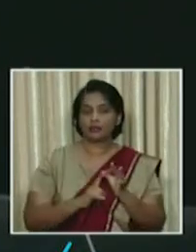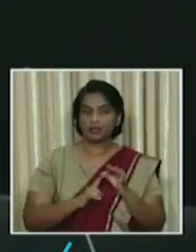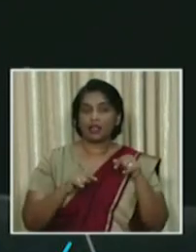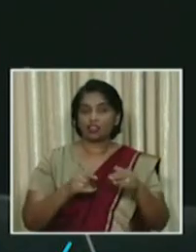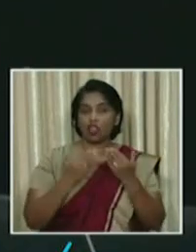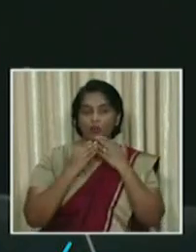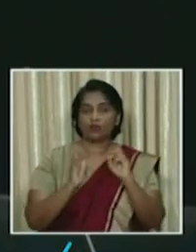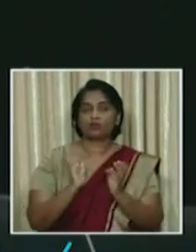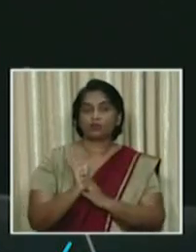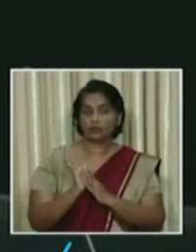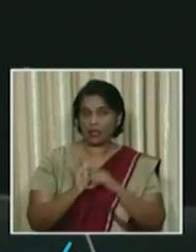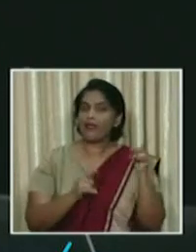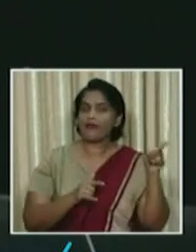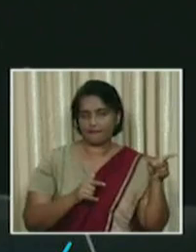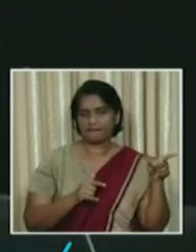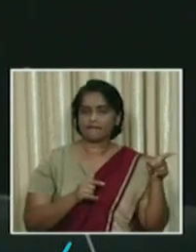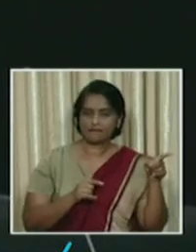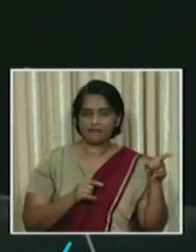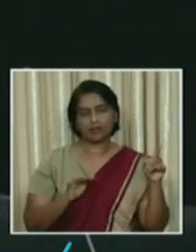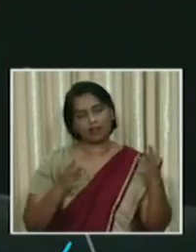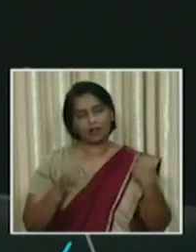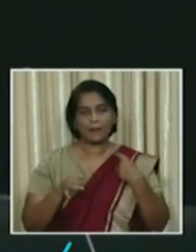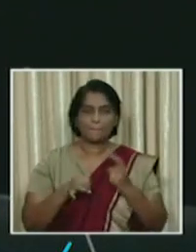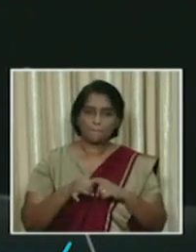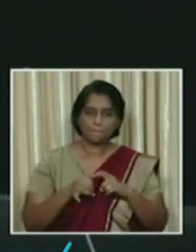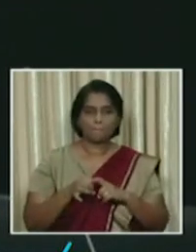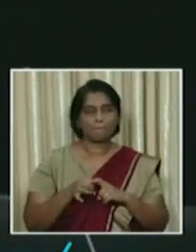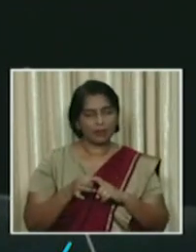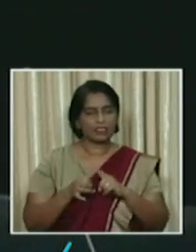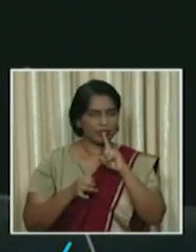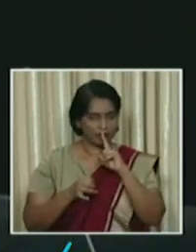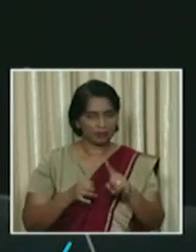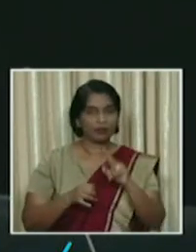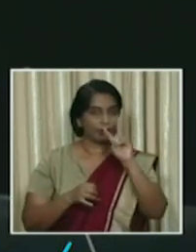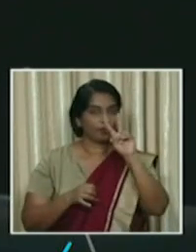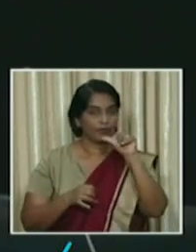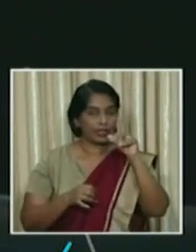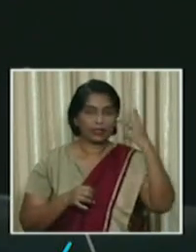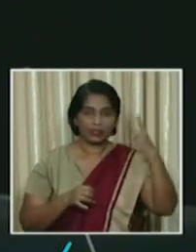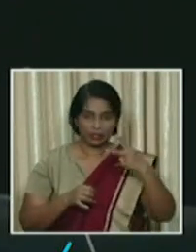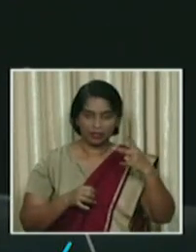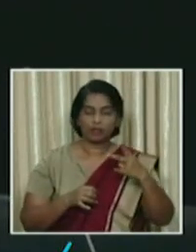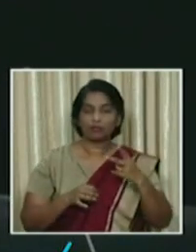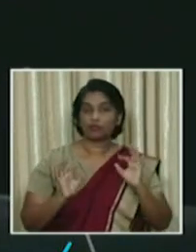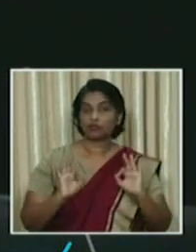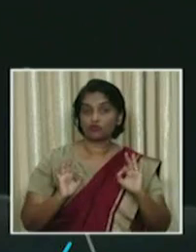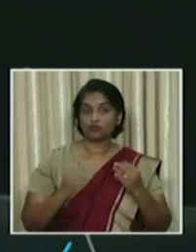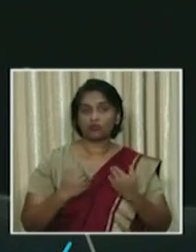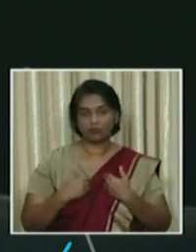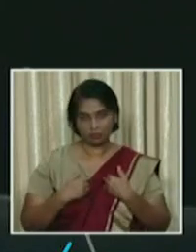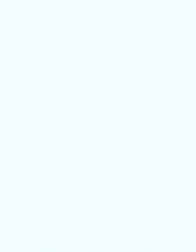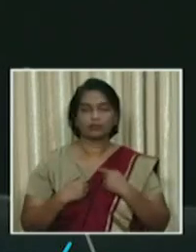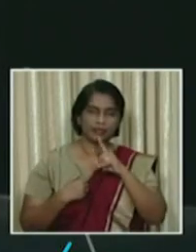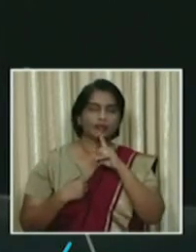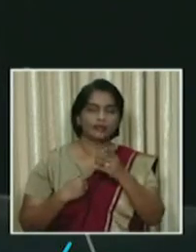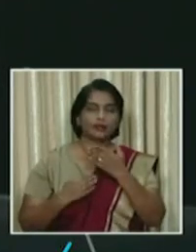උපදේශක කාර්යස්ක බව තිබෙනවා ඇති. ඕනෑම ප්‍රශ්නයක් ඉදිරිපත් වුණාම ගරු කතානායකතුමනි 27/2 ඒකට සූදානම් වෙලා ඉන්නවනම් ඒවල උත්තර දෙන්න